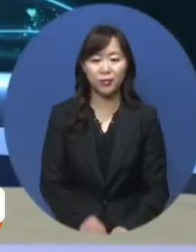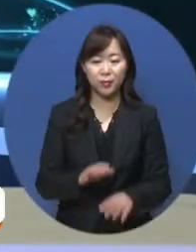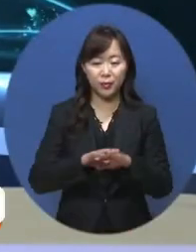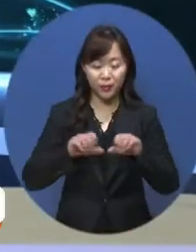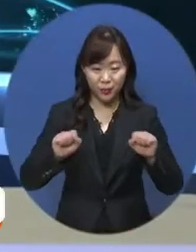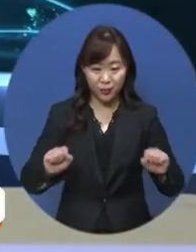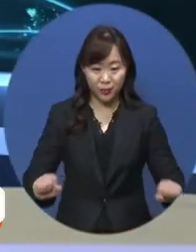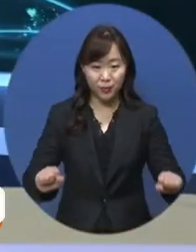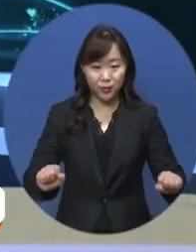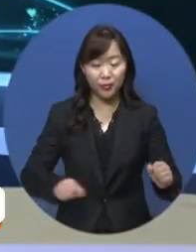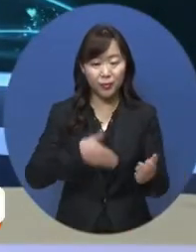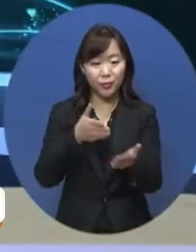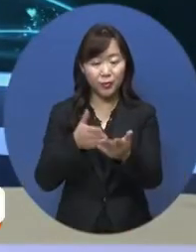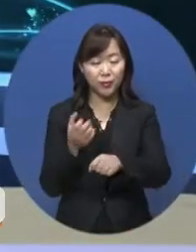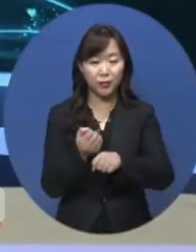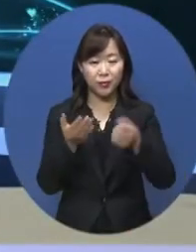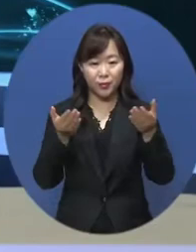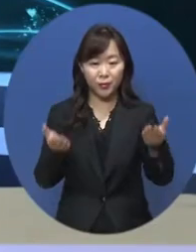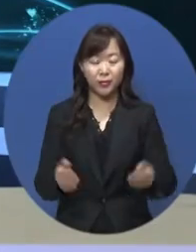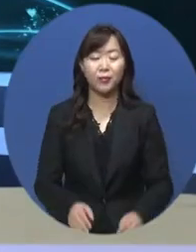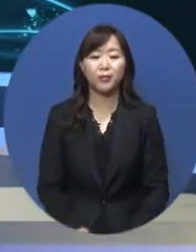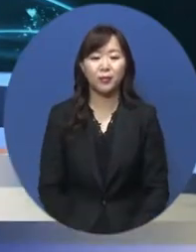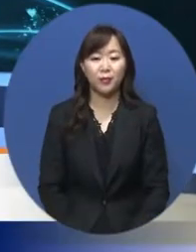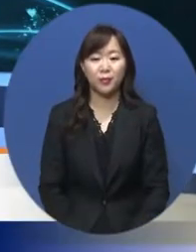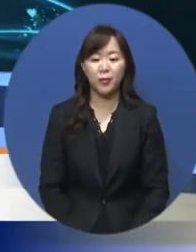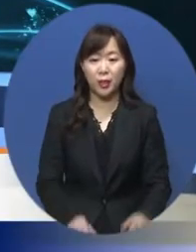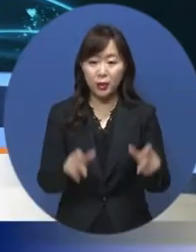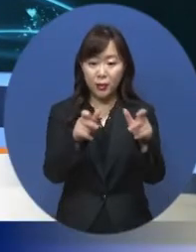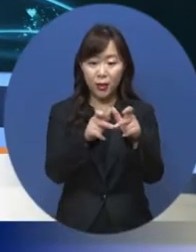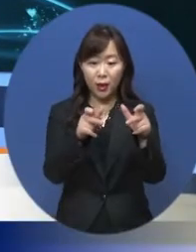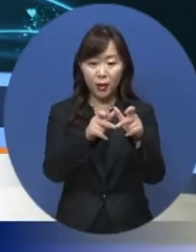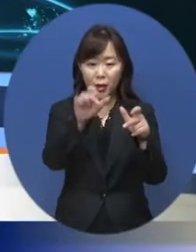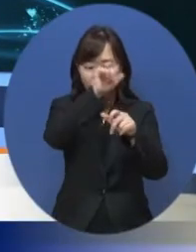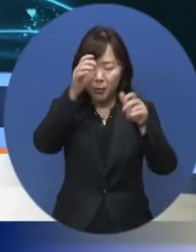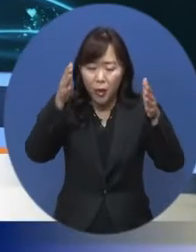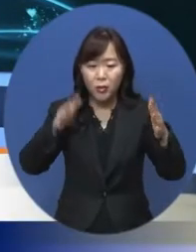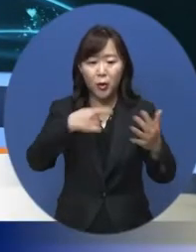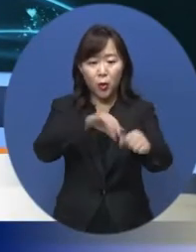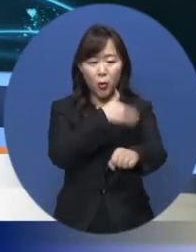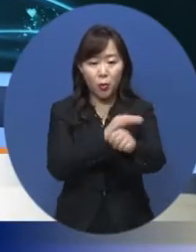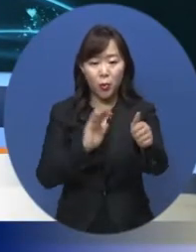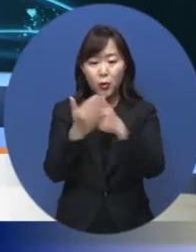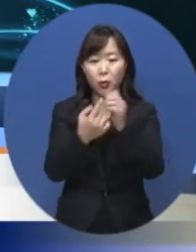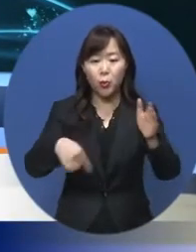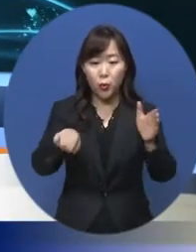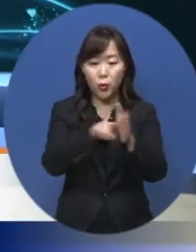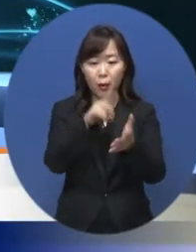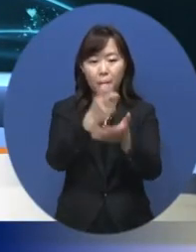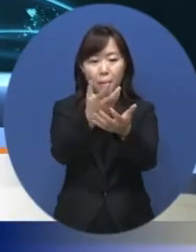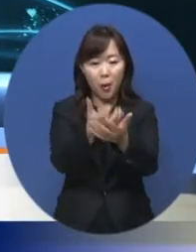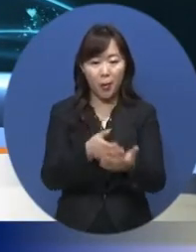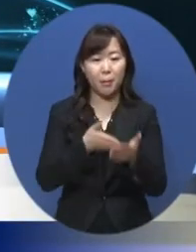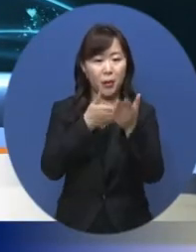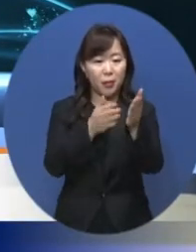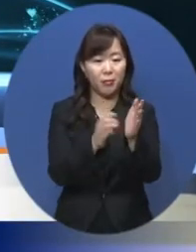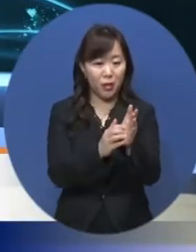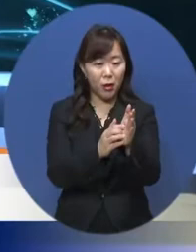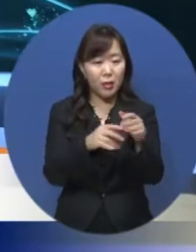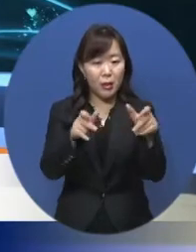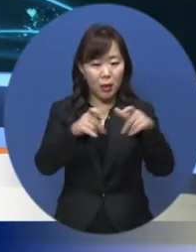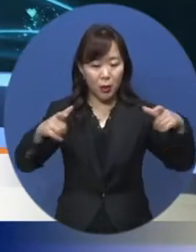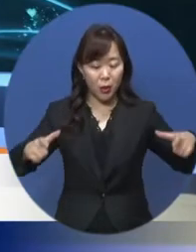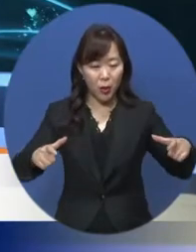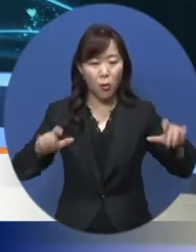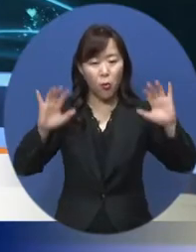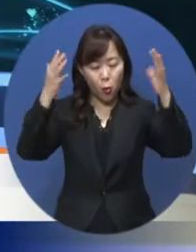시청자 여러분 안녕하십니까? 복지TV 뉴스입니다. 장애인의 평생 교육권 보장을 위한 법안이 발의됐습니다. 장애계도